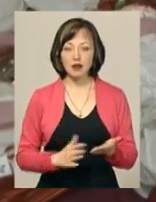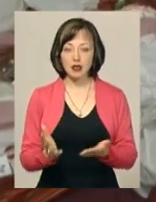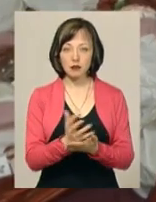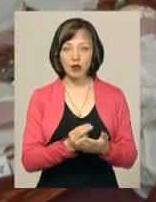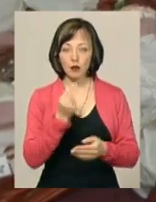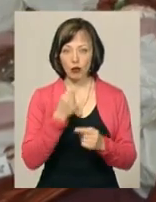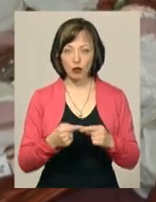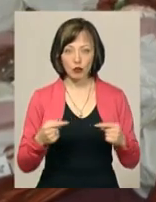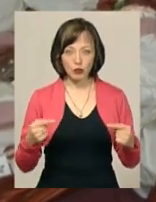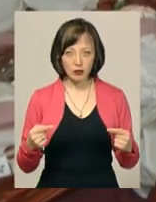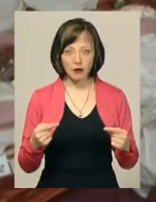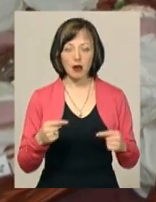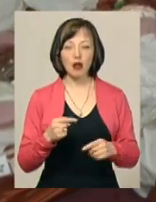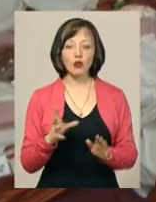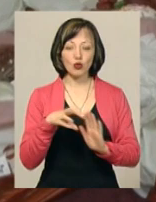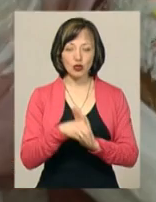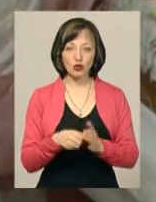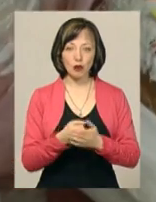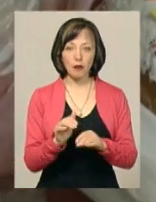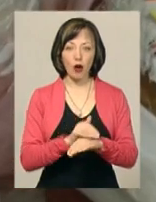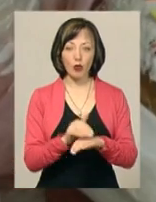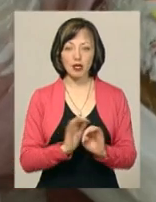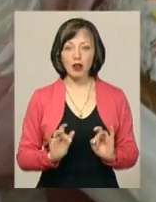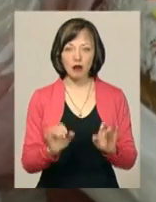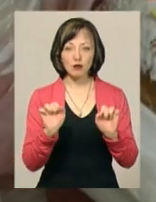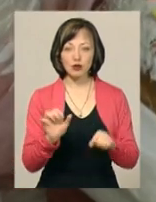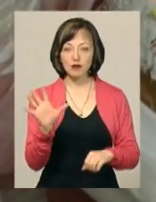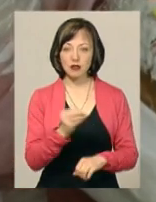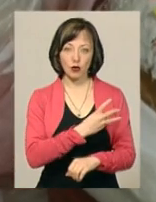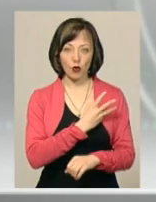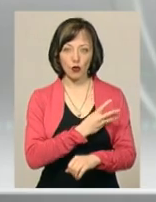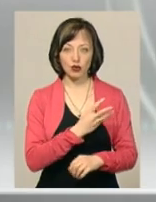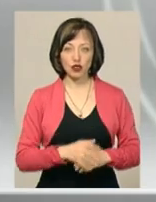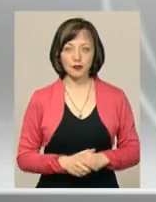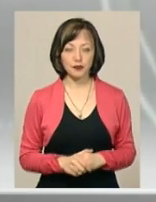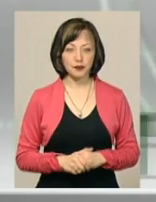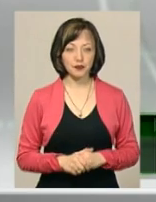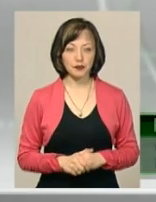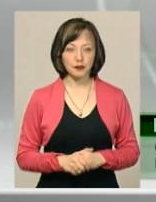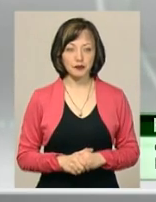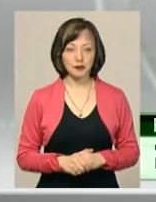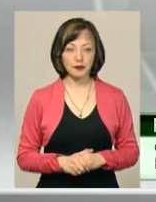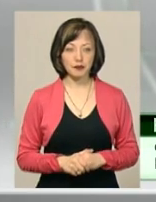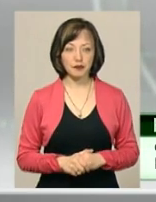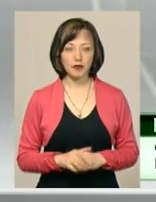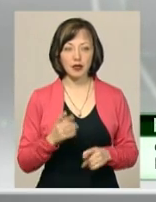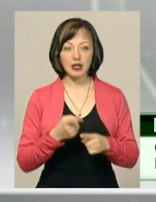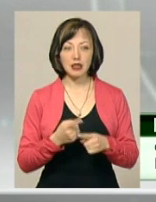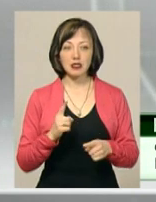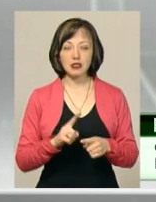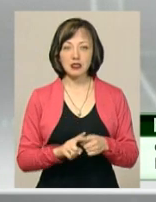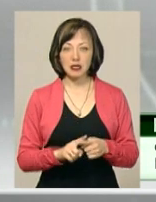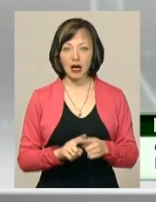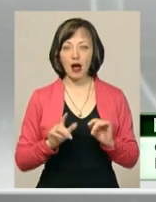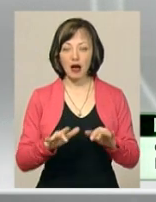продуктів. За словами Юлії Житкевич, долучитися до благодійної акції можуть всі охочі. Цьогоріч ця акція можлива